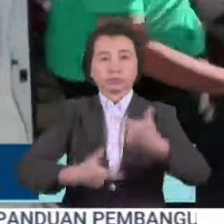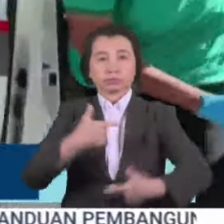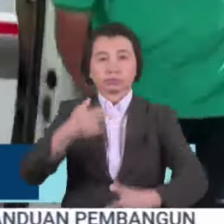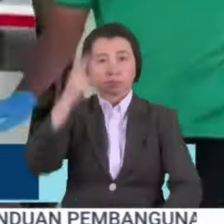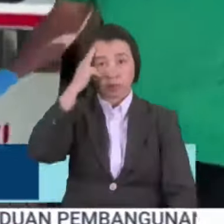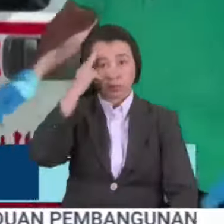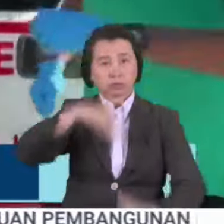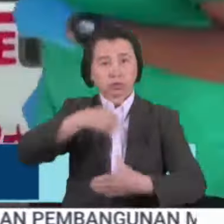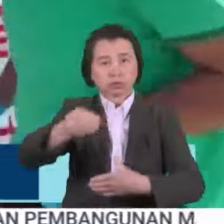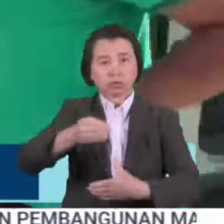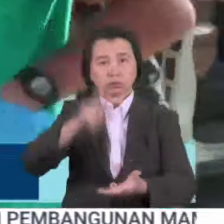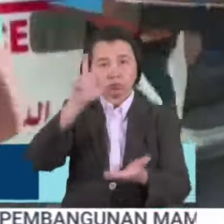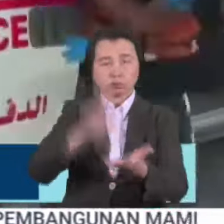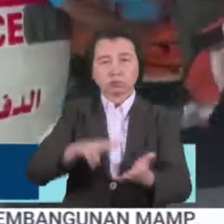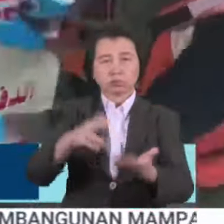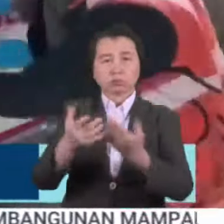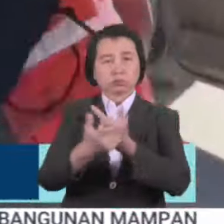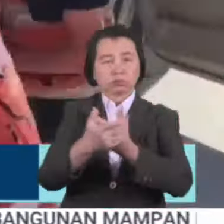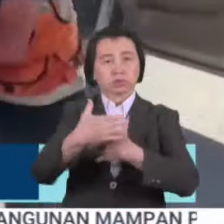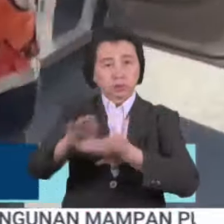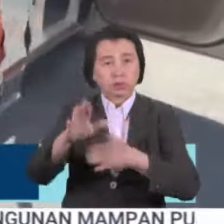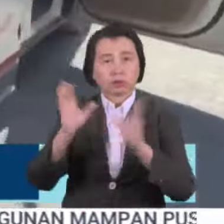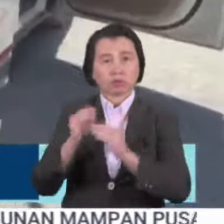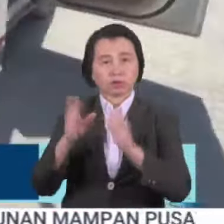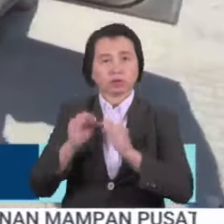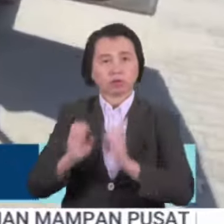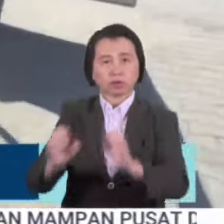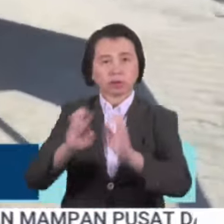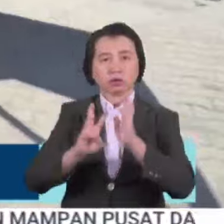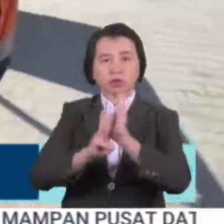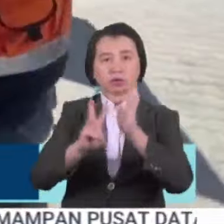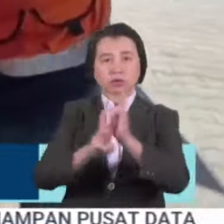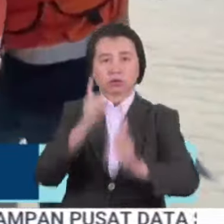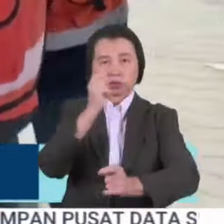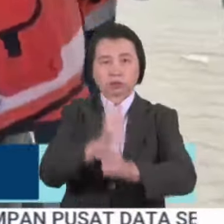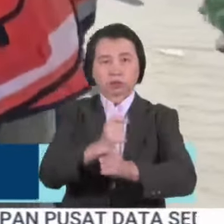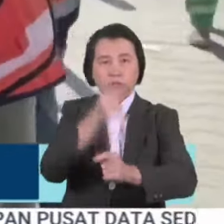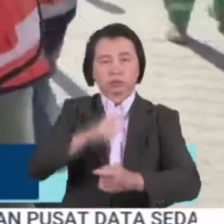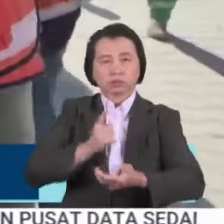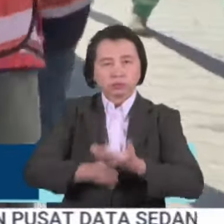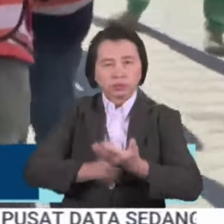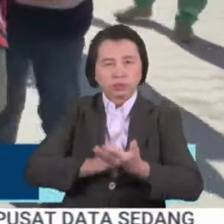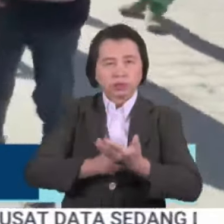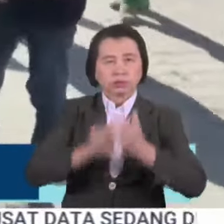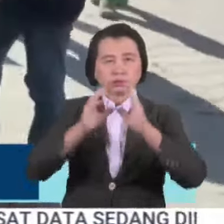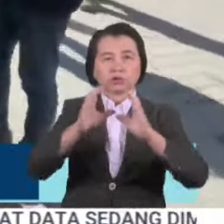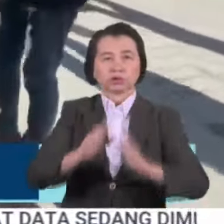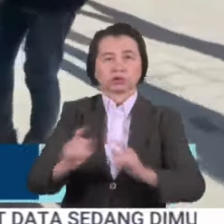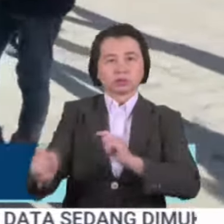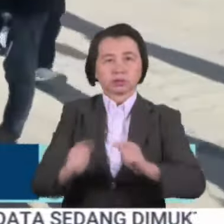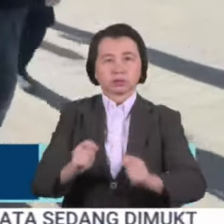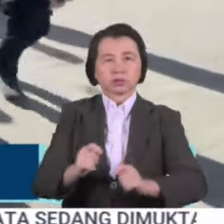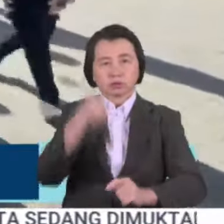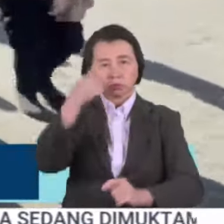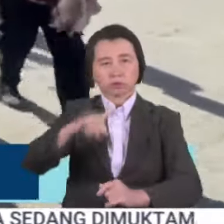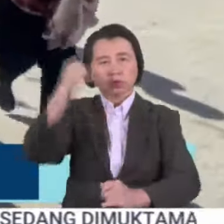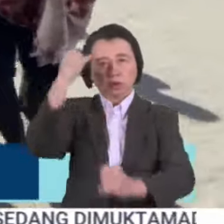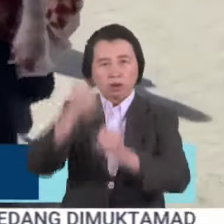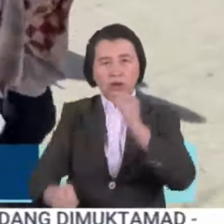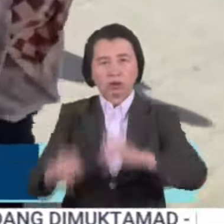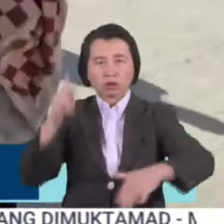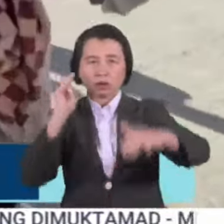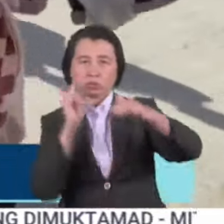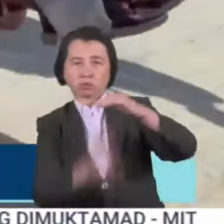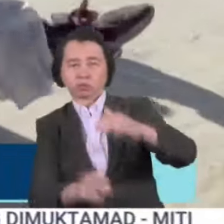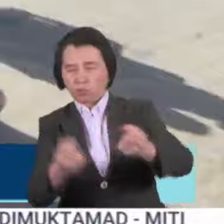Liga Arab keluarkan deklarasi selepas mesyuarat tergempar wakil-wakil tetap untuk bincangkan cara dan tindakan bagi